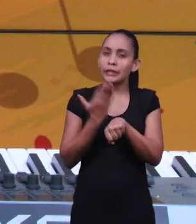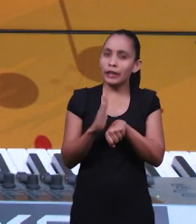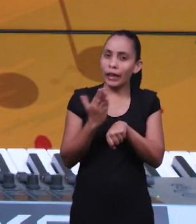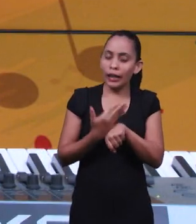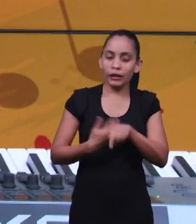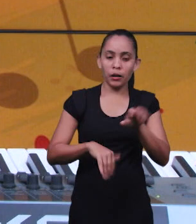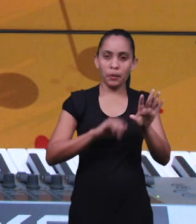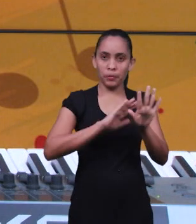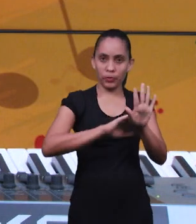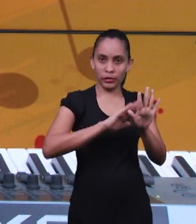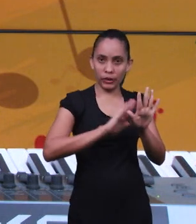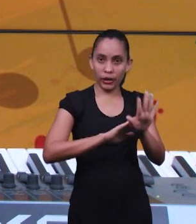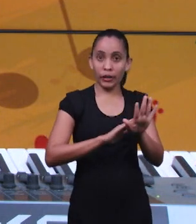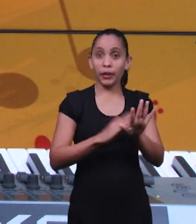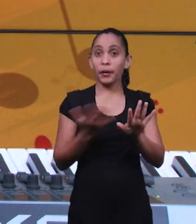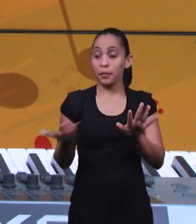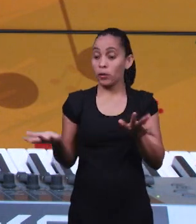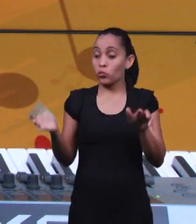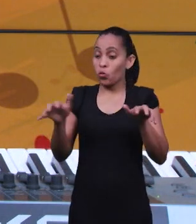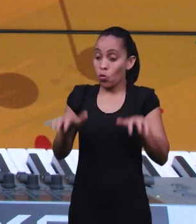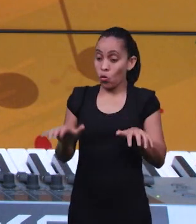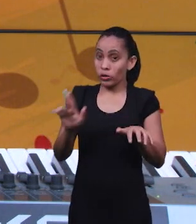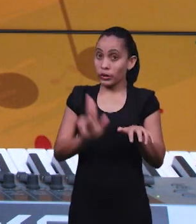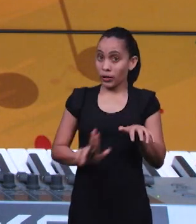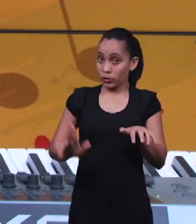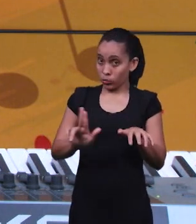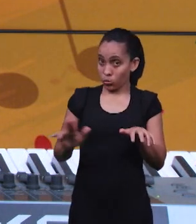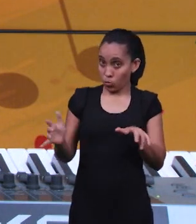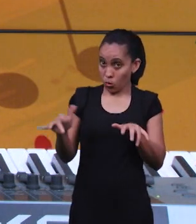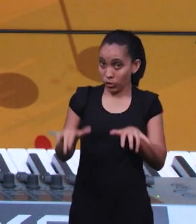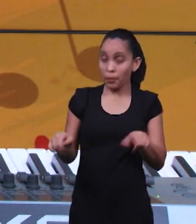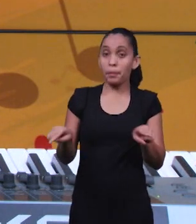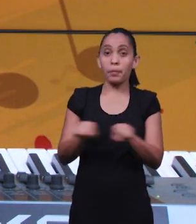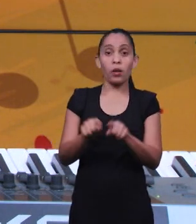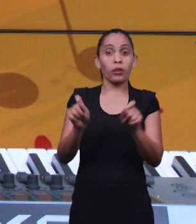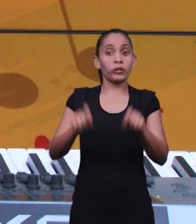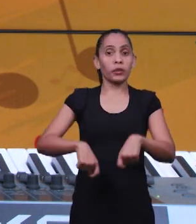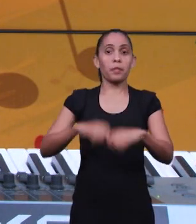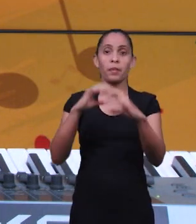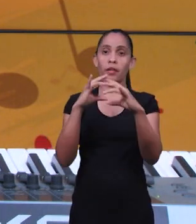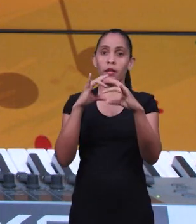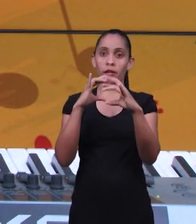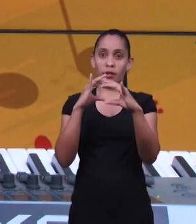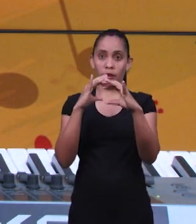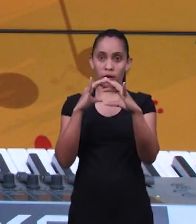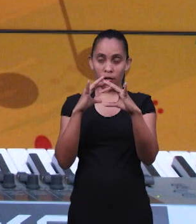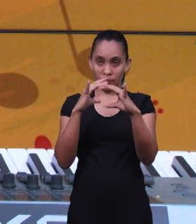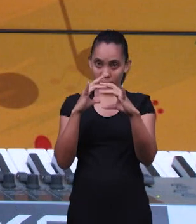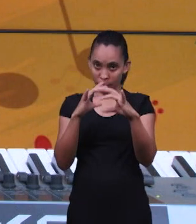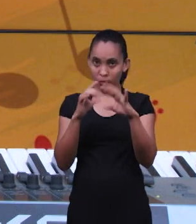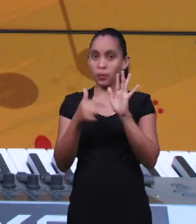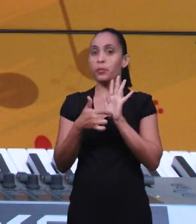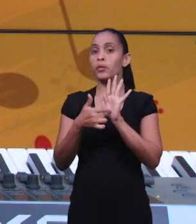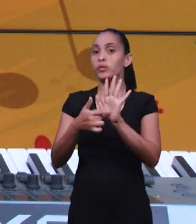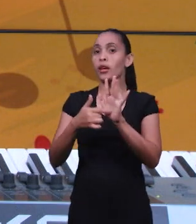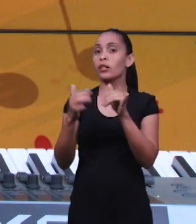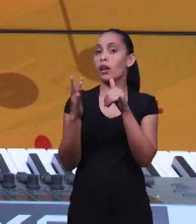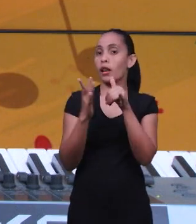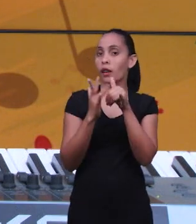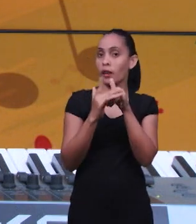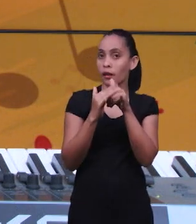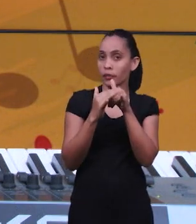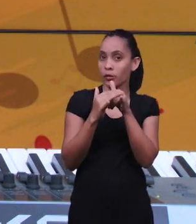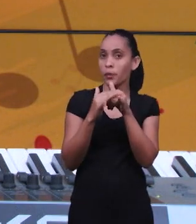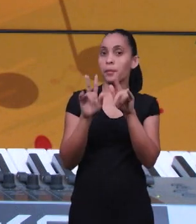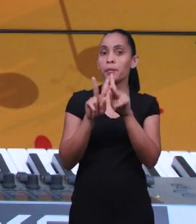Entraînez-vous beaucoup la main gauche, après mettez les deux mains ensemble. Vous pouvez jouer aussi avec la flûte, ensemble avec le son. Nous avons de YouTube enregistré